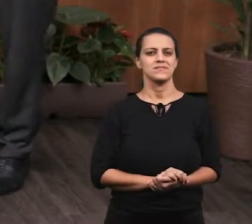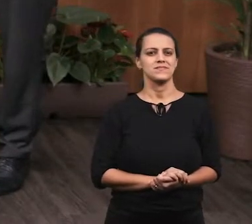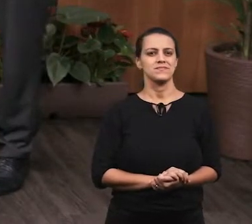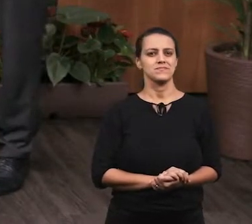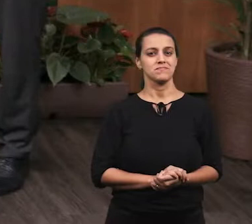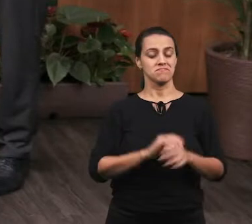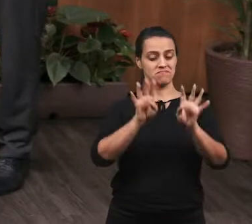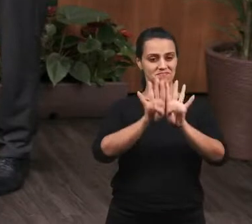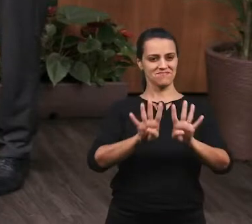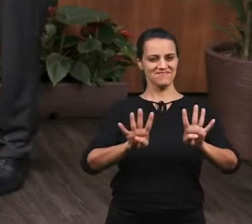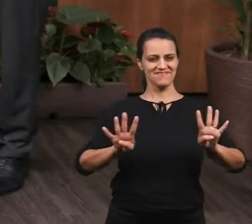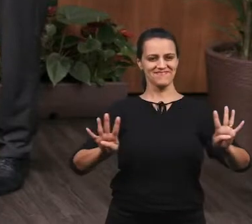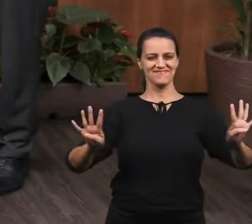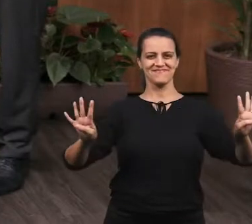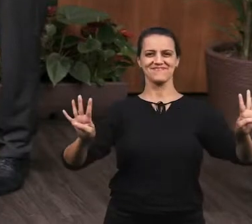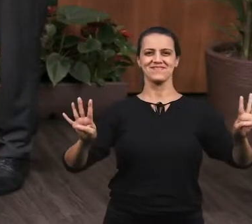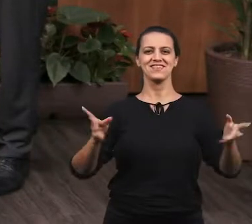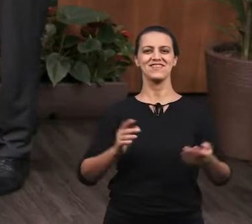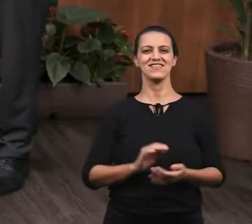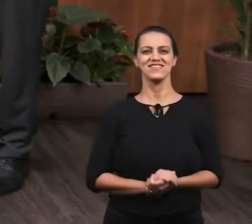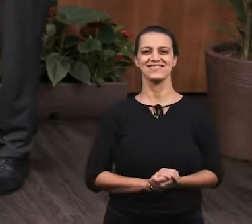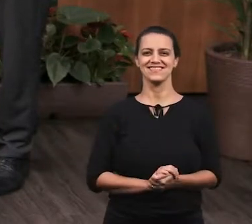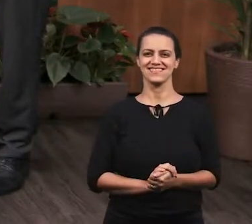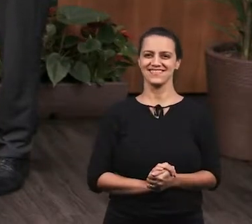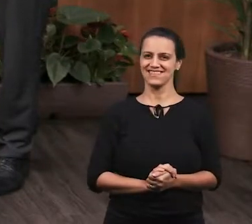составляющих святилищ, скинии.